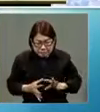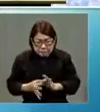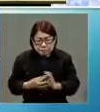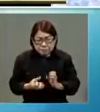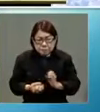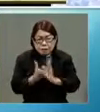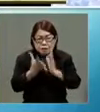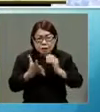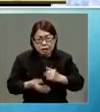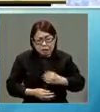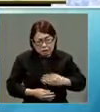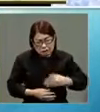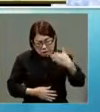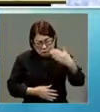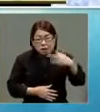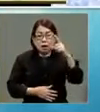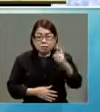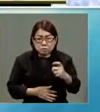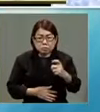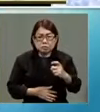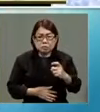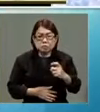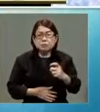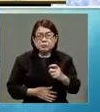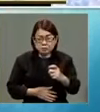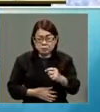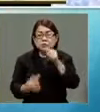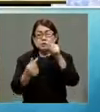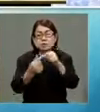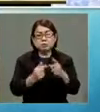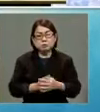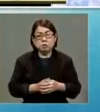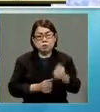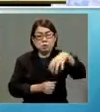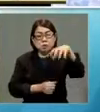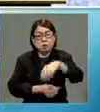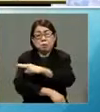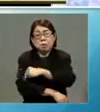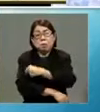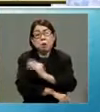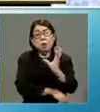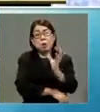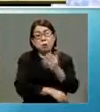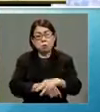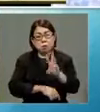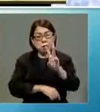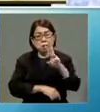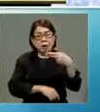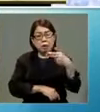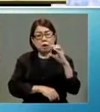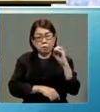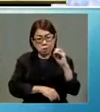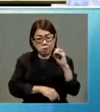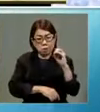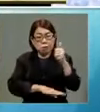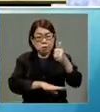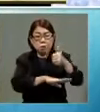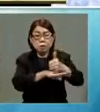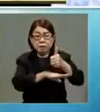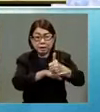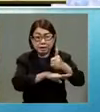เจ็บป่วยและเสียชีวิตเมื่อเร็วๆนี้ซึ่งจะตรงกันกับทาง WHO นะครับก็ได้ผู้อำนวยการใหญ่ขององค์การ